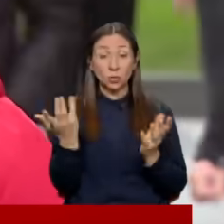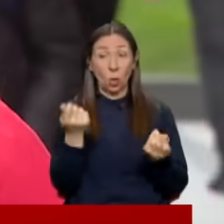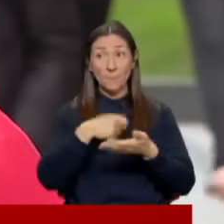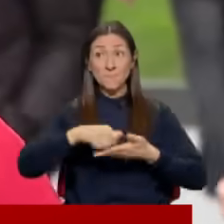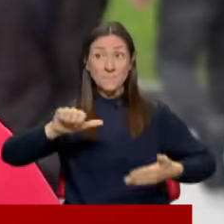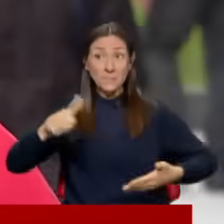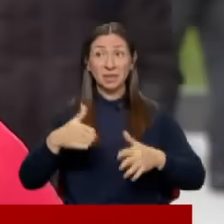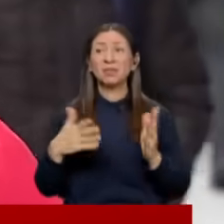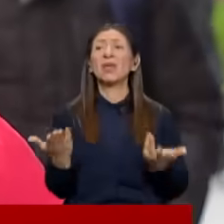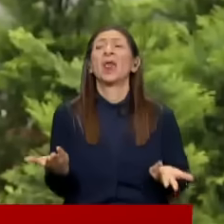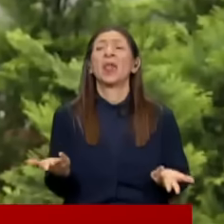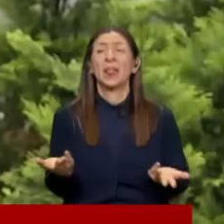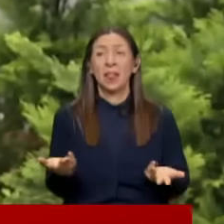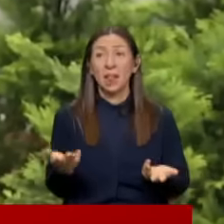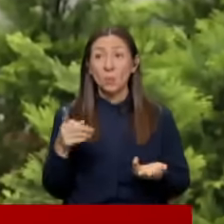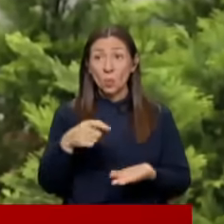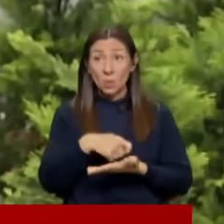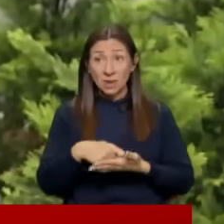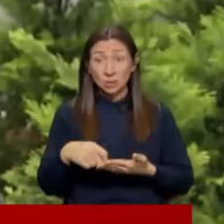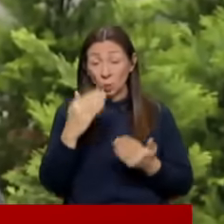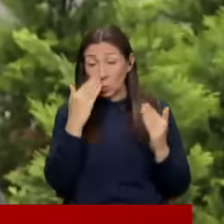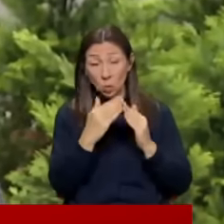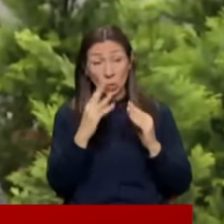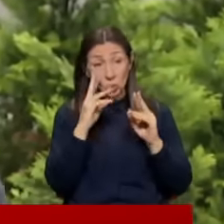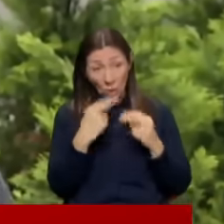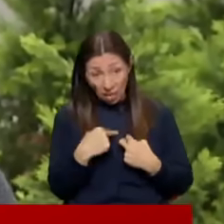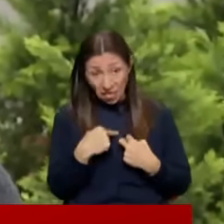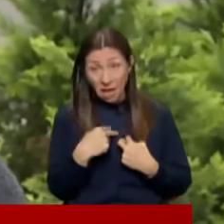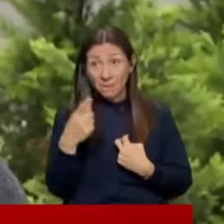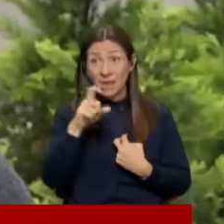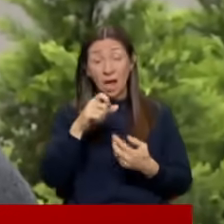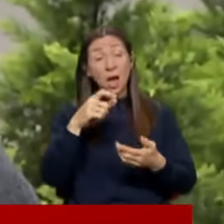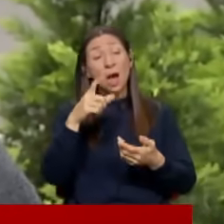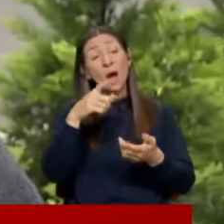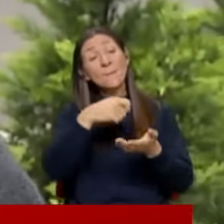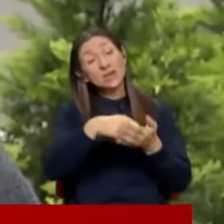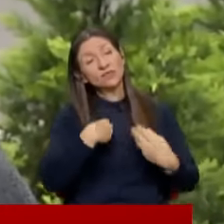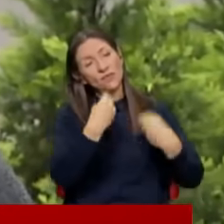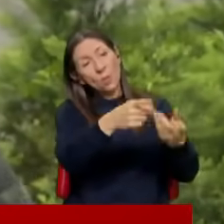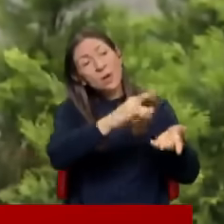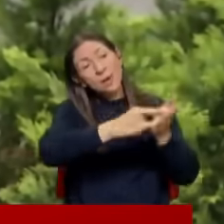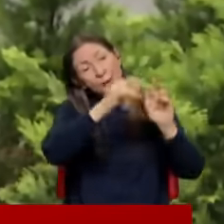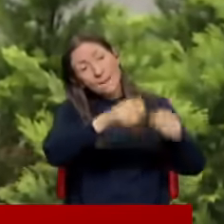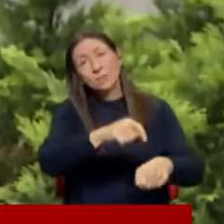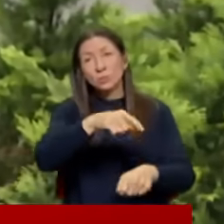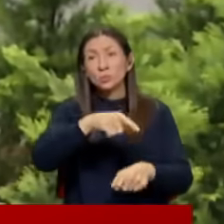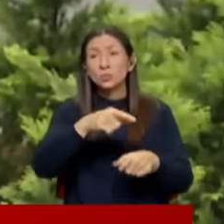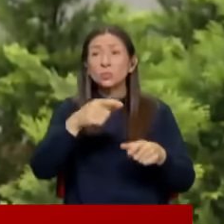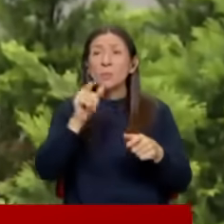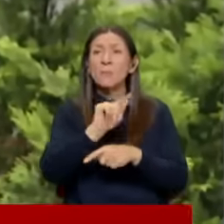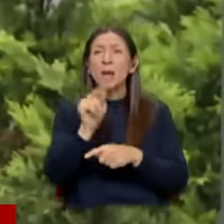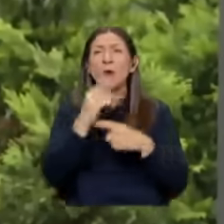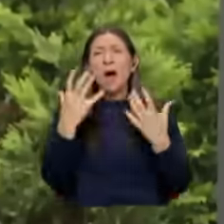bir para almıyorlar İstanbul'da çalışanlardan. Bu maaşı reva görenlere bir ay o maaşla geçinmelerini tavsiye ediyorum. Bu ülkenin yükünü